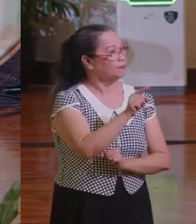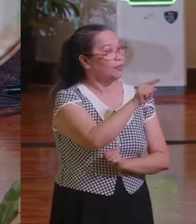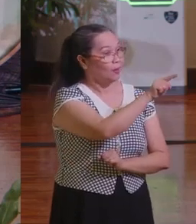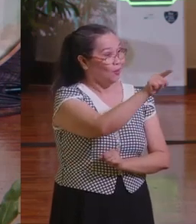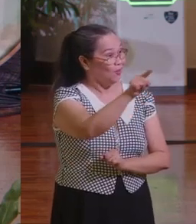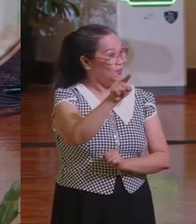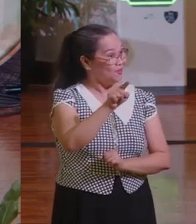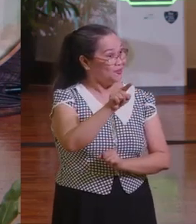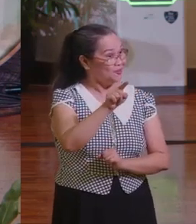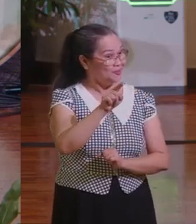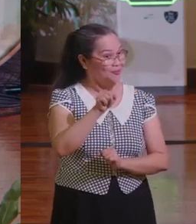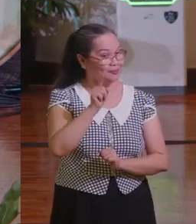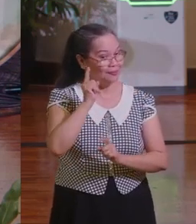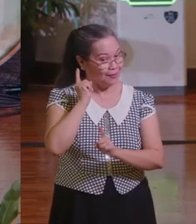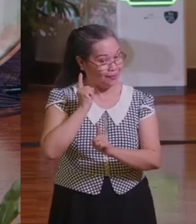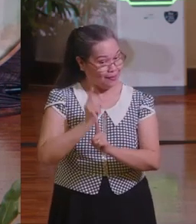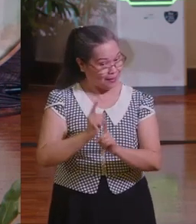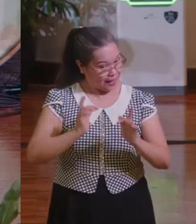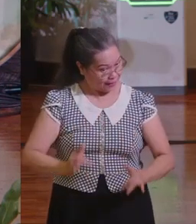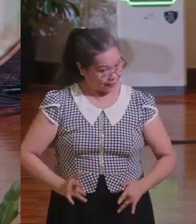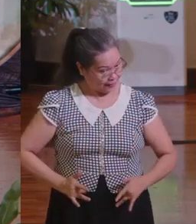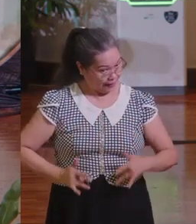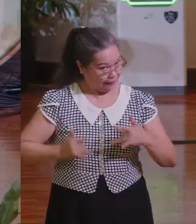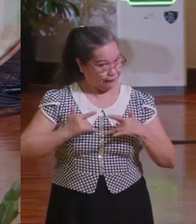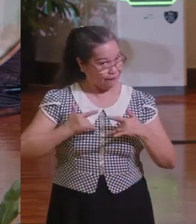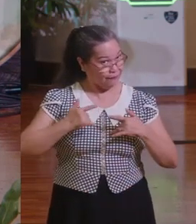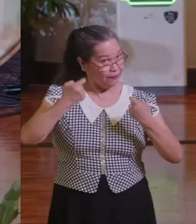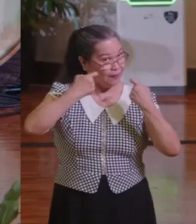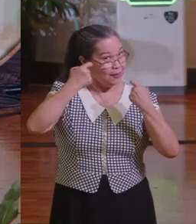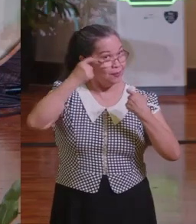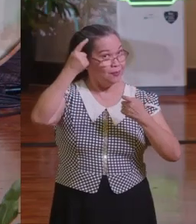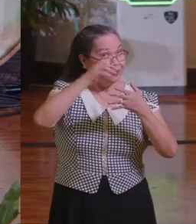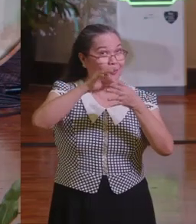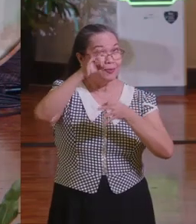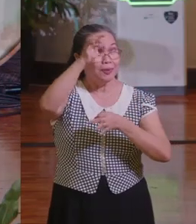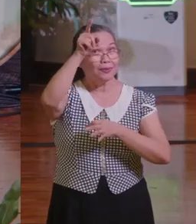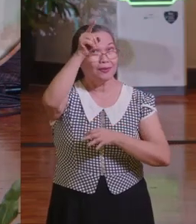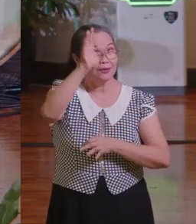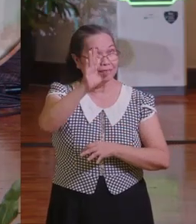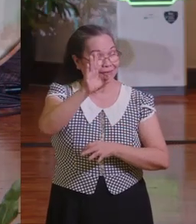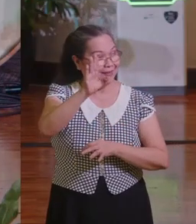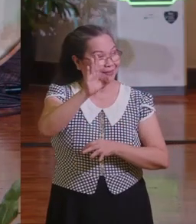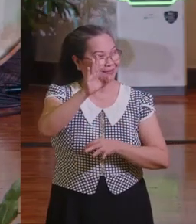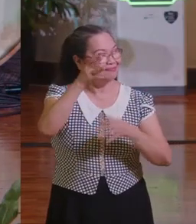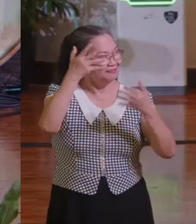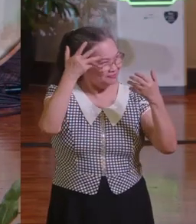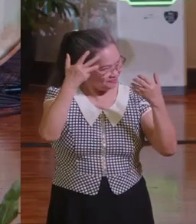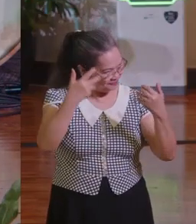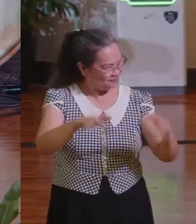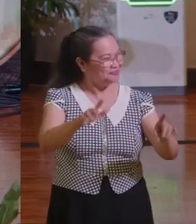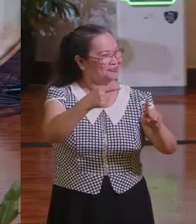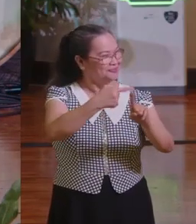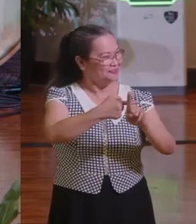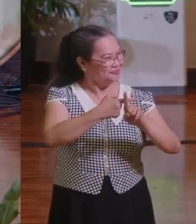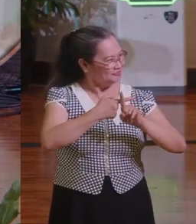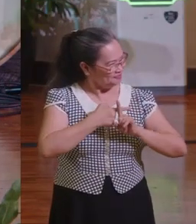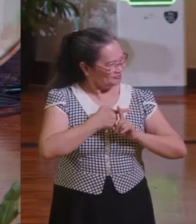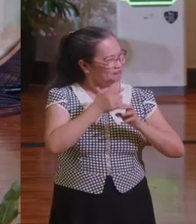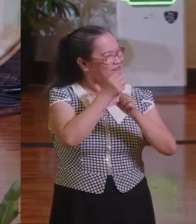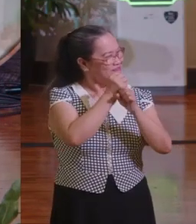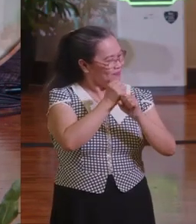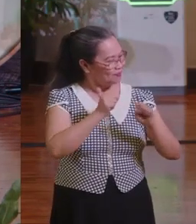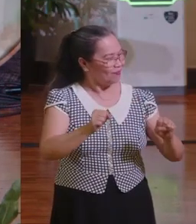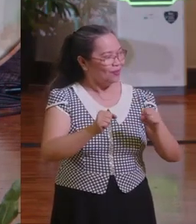Kayo na lumalakad na sa kapangyarihan ng Espiritu ng Diyos. Kayo na pinananahanan na ng Espiritu ng